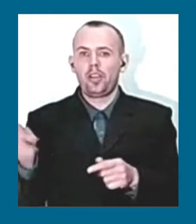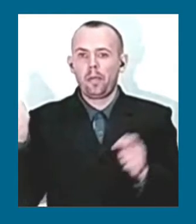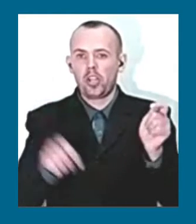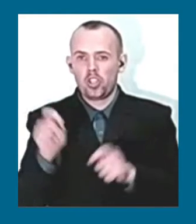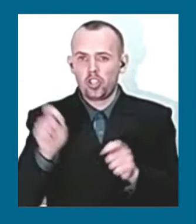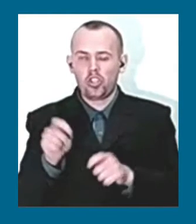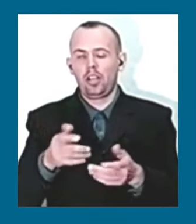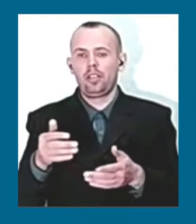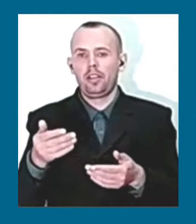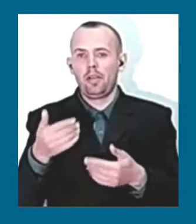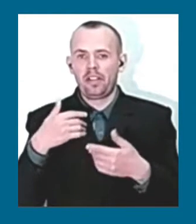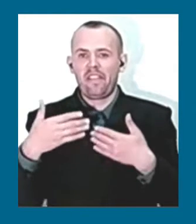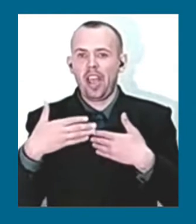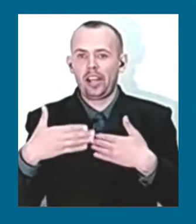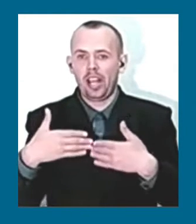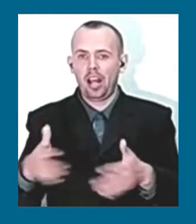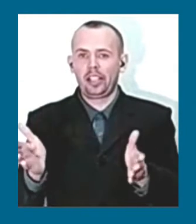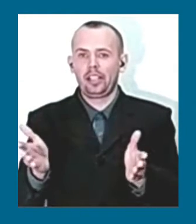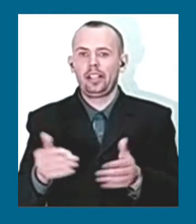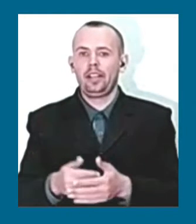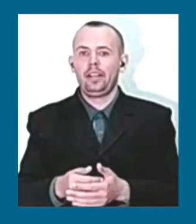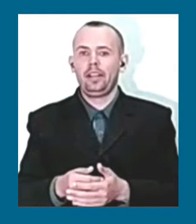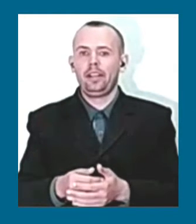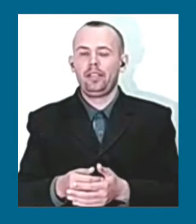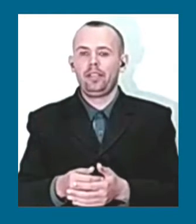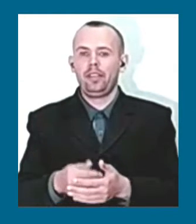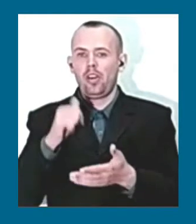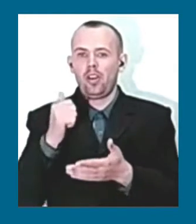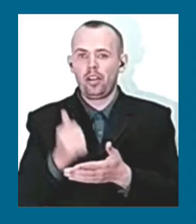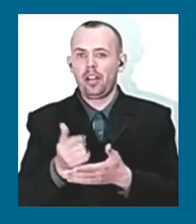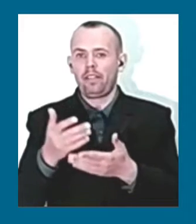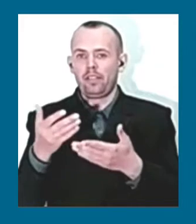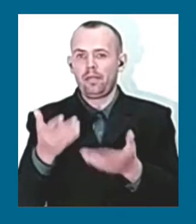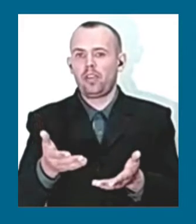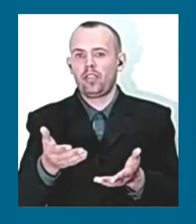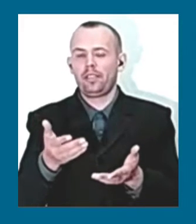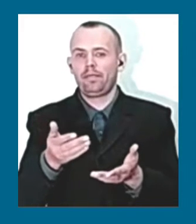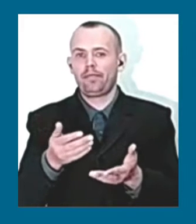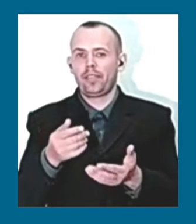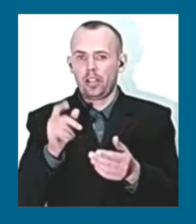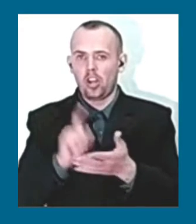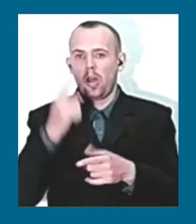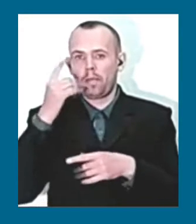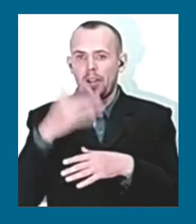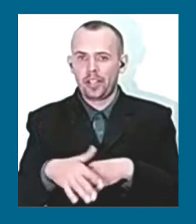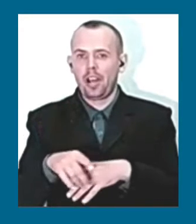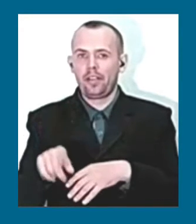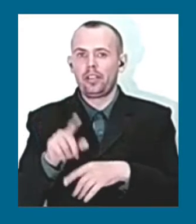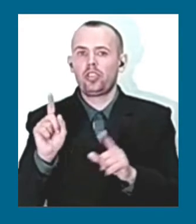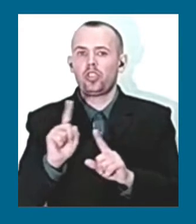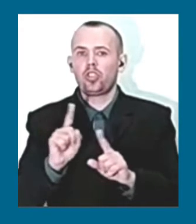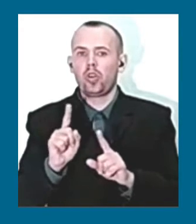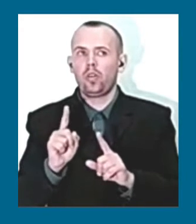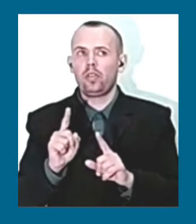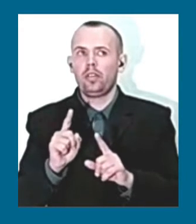открыты, и главные врачи и депутаты должны понять, что они в первую